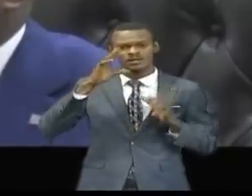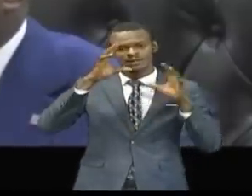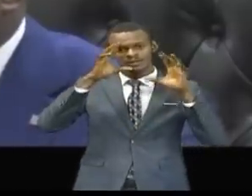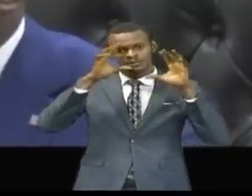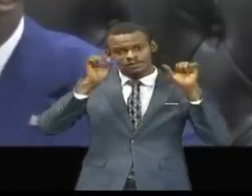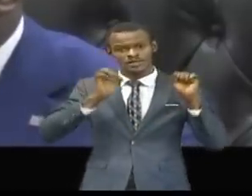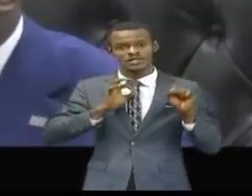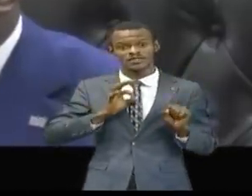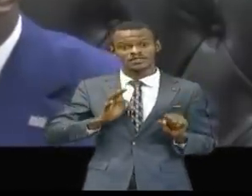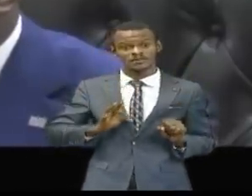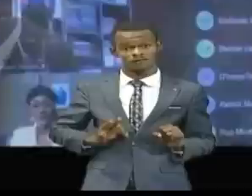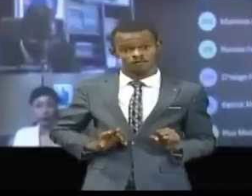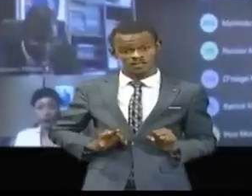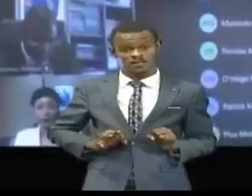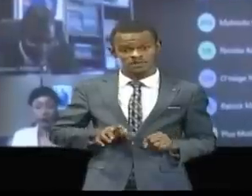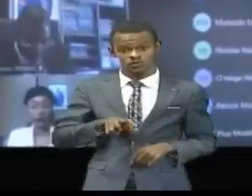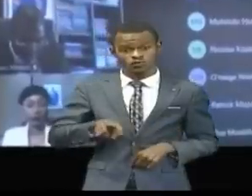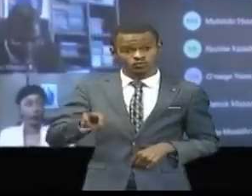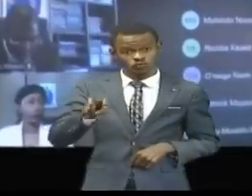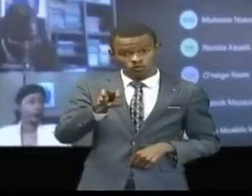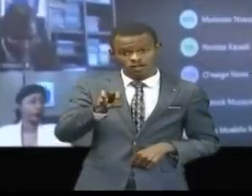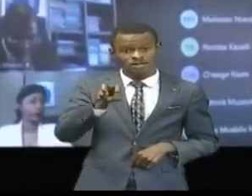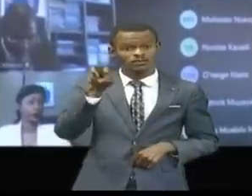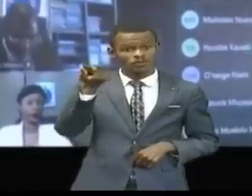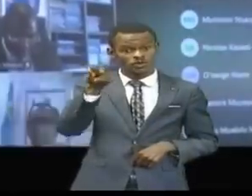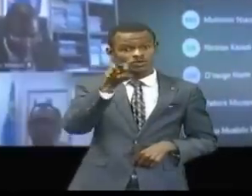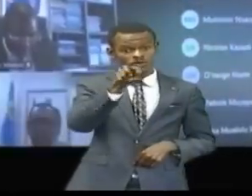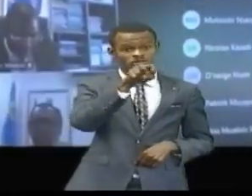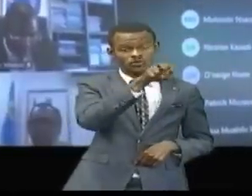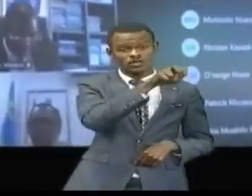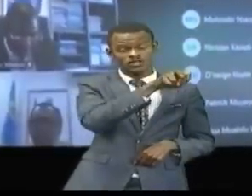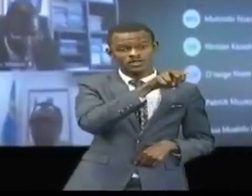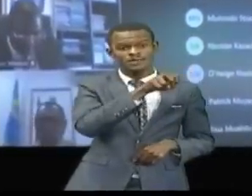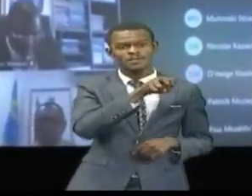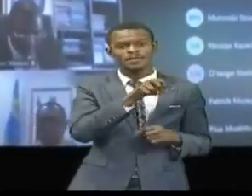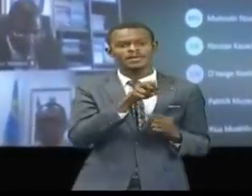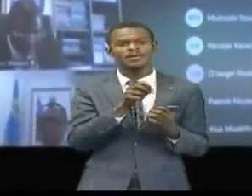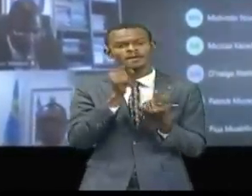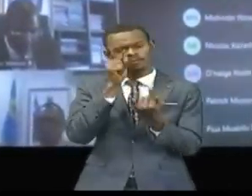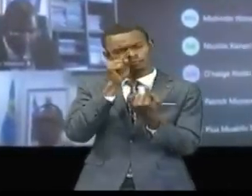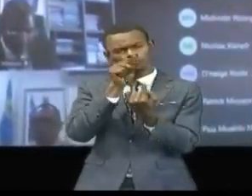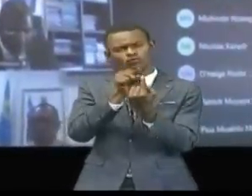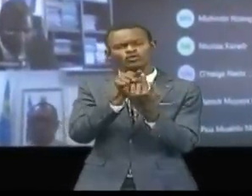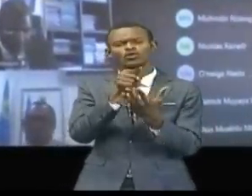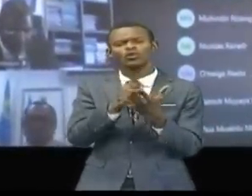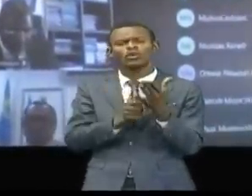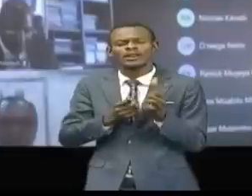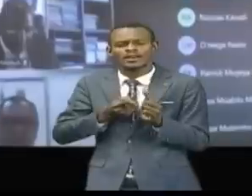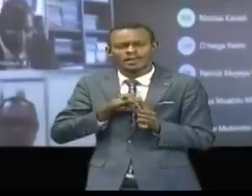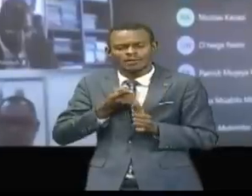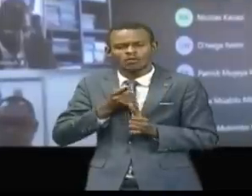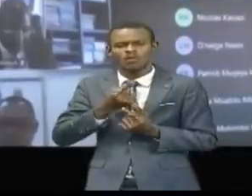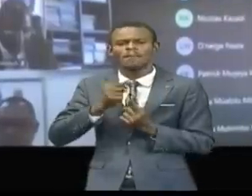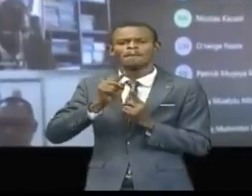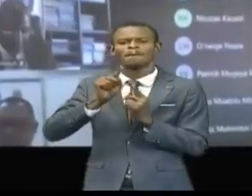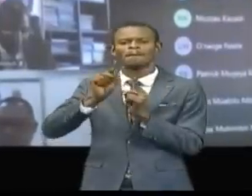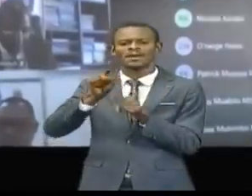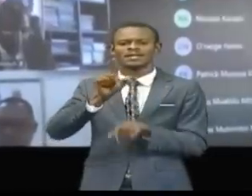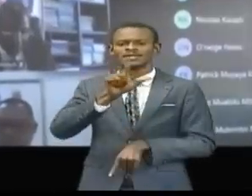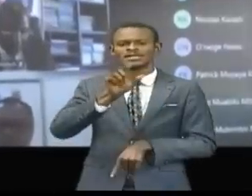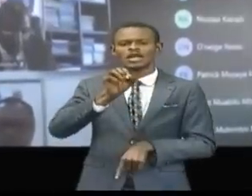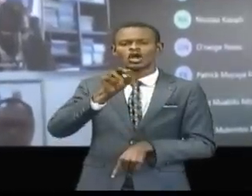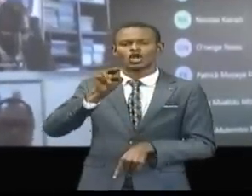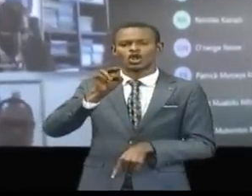République, Félix-Antoine Tshisekedi Tshilombo, d'abord à Londres et au Ghana, et ensuite